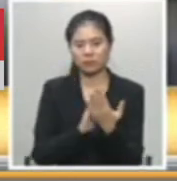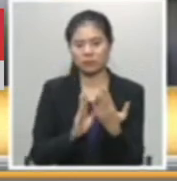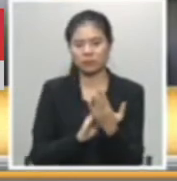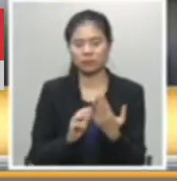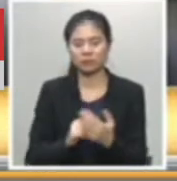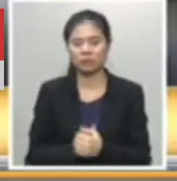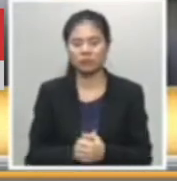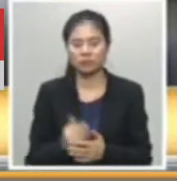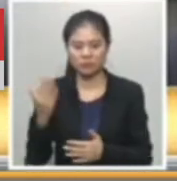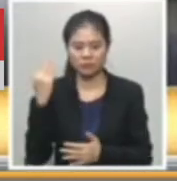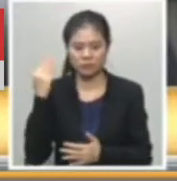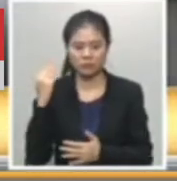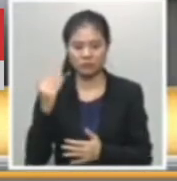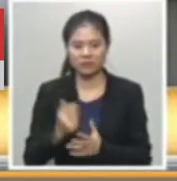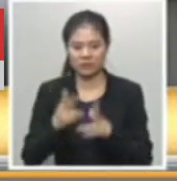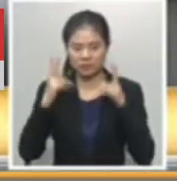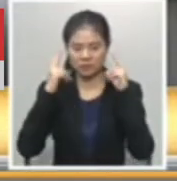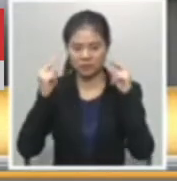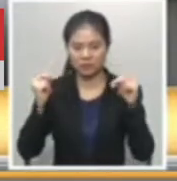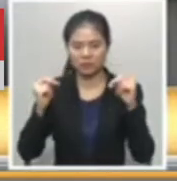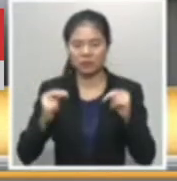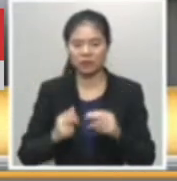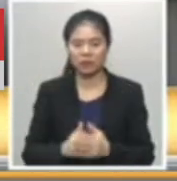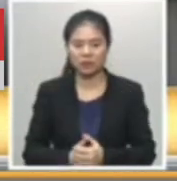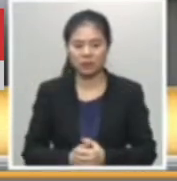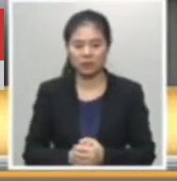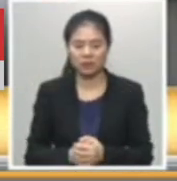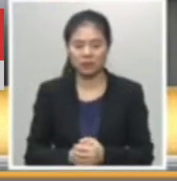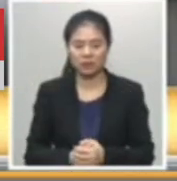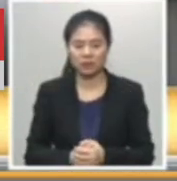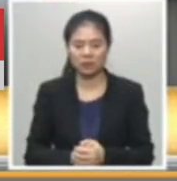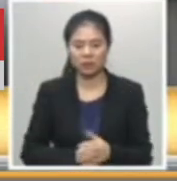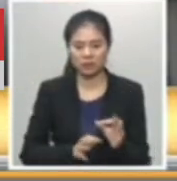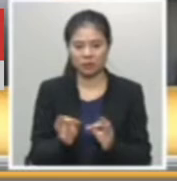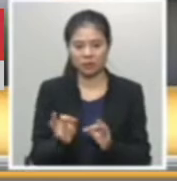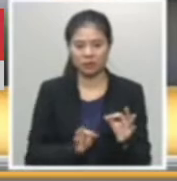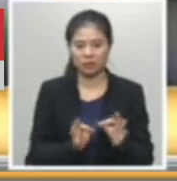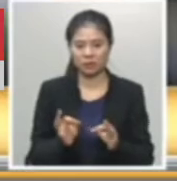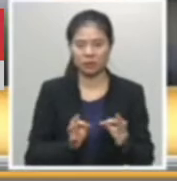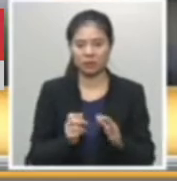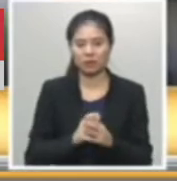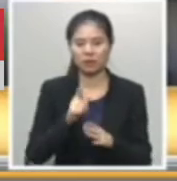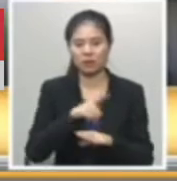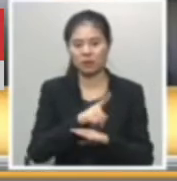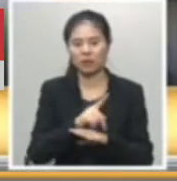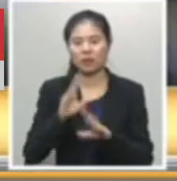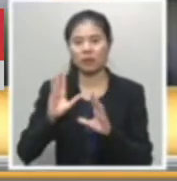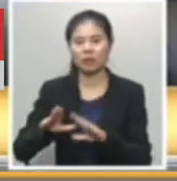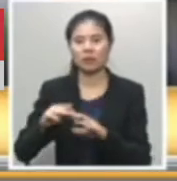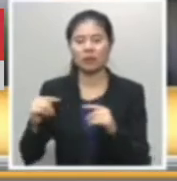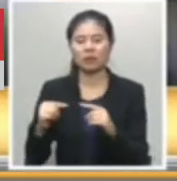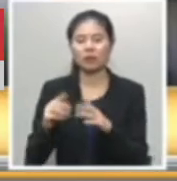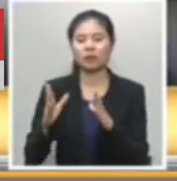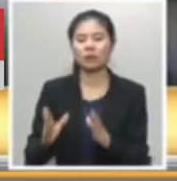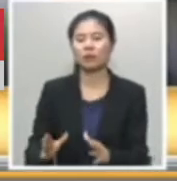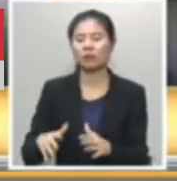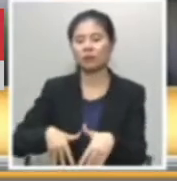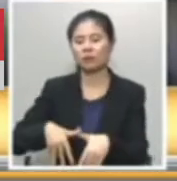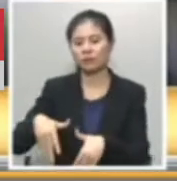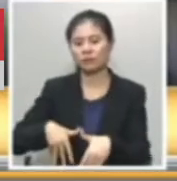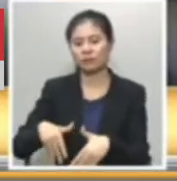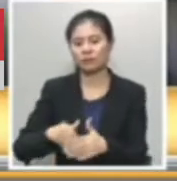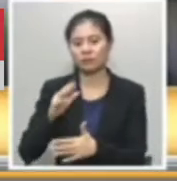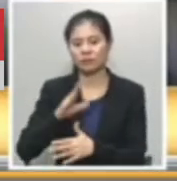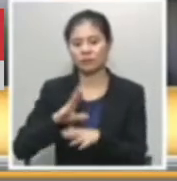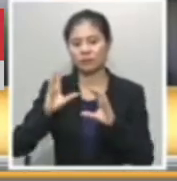เมื่อสักครู่นี้ท่านนายกรัฐมนตรีเองนั้นก็ได้กรุณาชี้แจงนะครับผ่านท่านประธานไปยังพี่น้องประชาชนในมุมมองของรัฐ